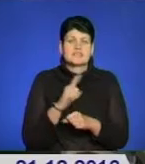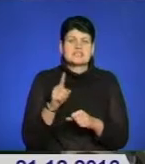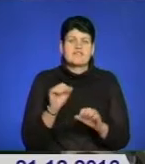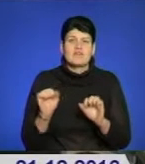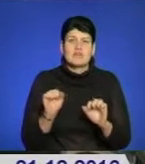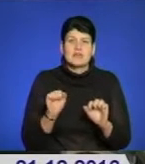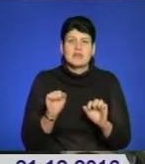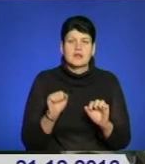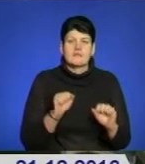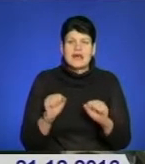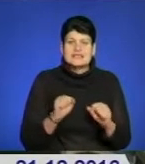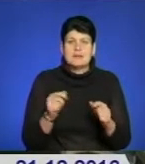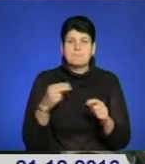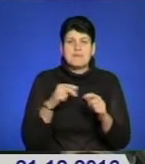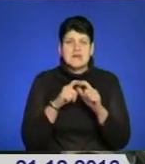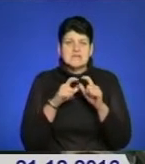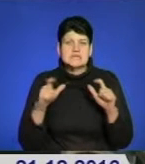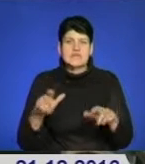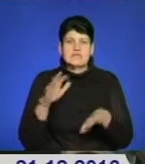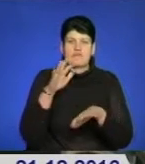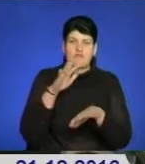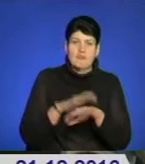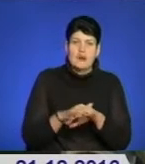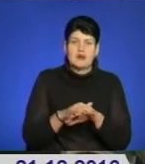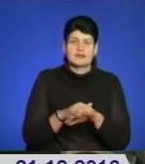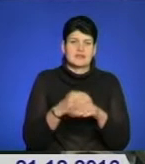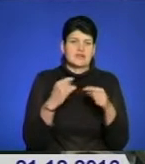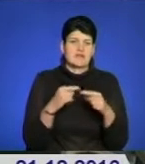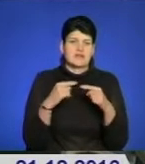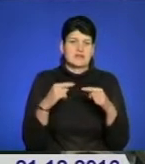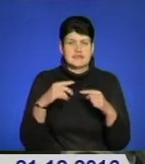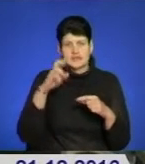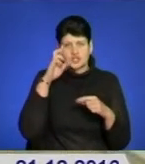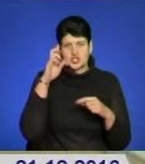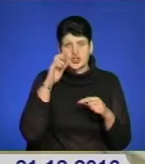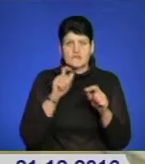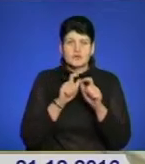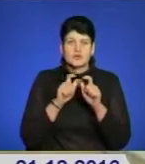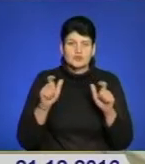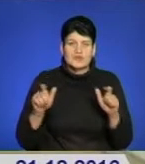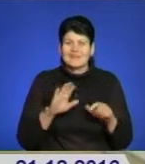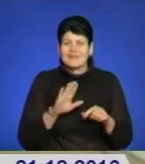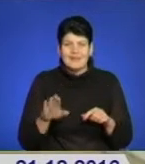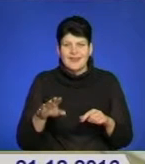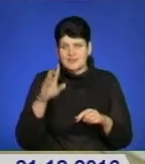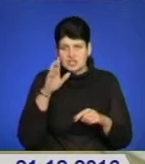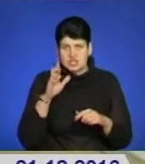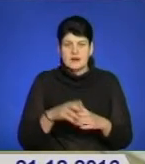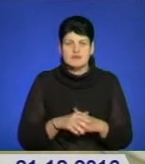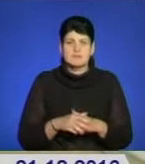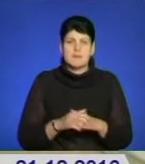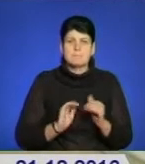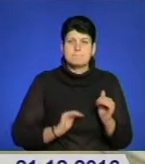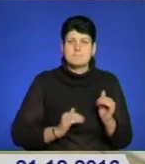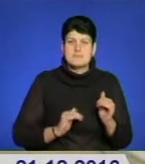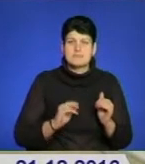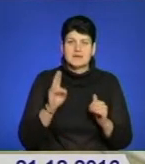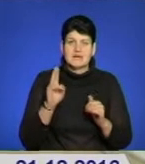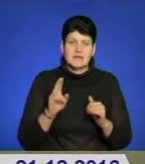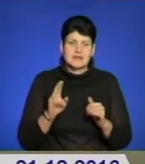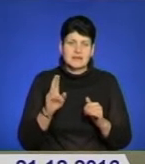власниками, знову ж таки, магазинів, банків, різних державних установ, недержавних підприємств, для того,